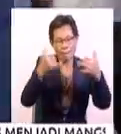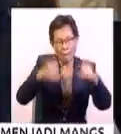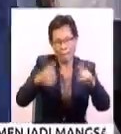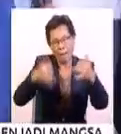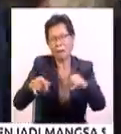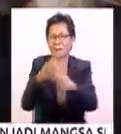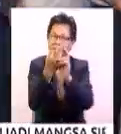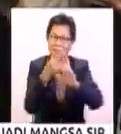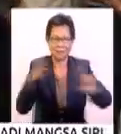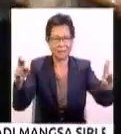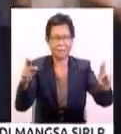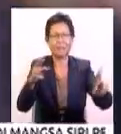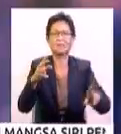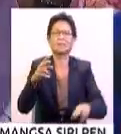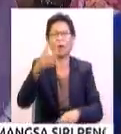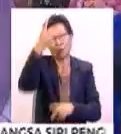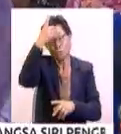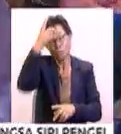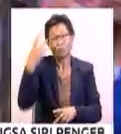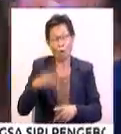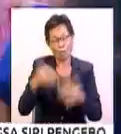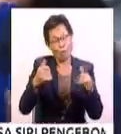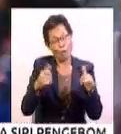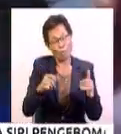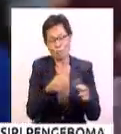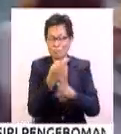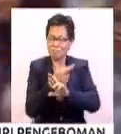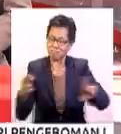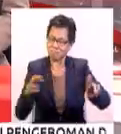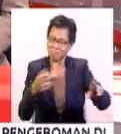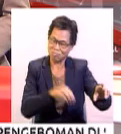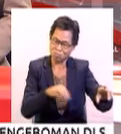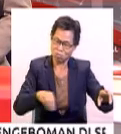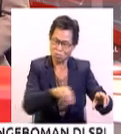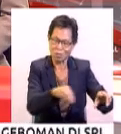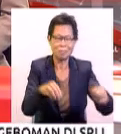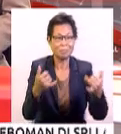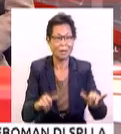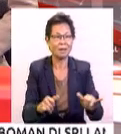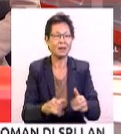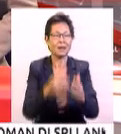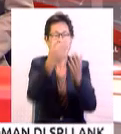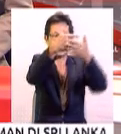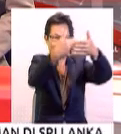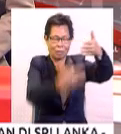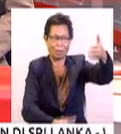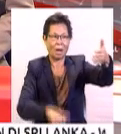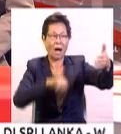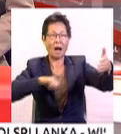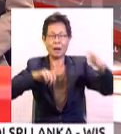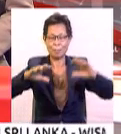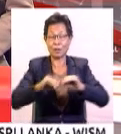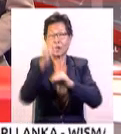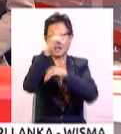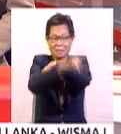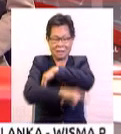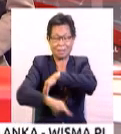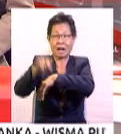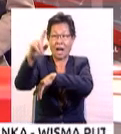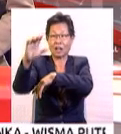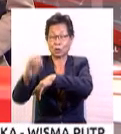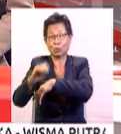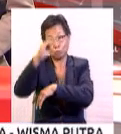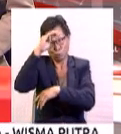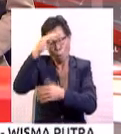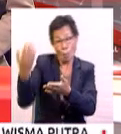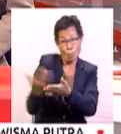permainan yang disediakan. Senarai Barisan Ahli Mesyuarat Kerajaan Negeri Exco Johor